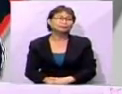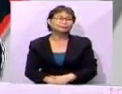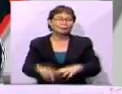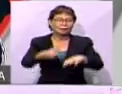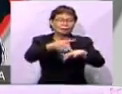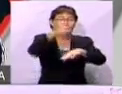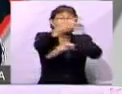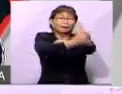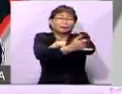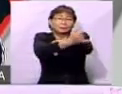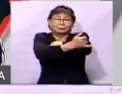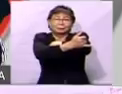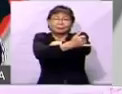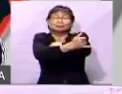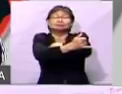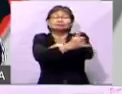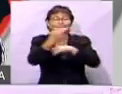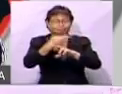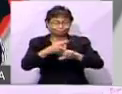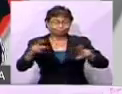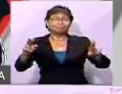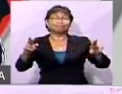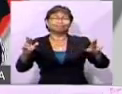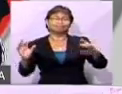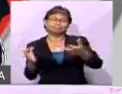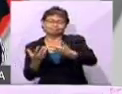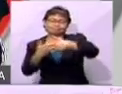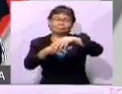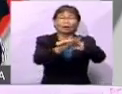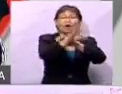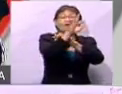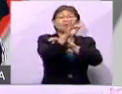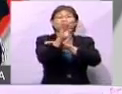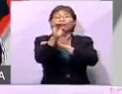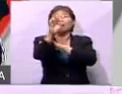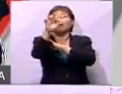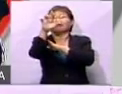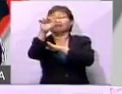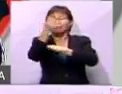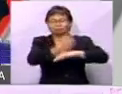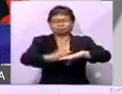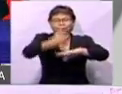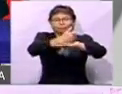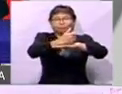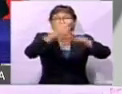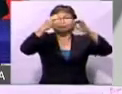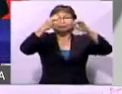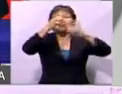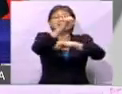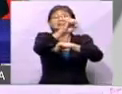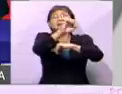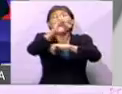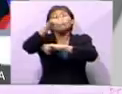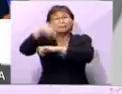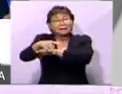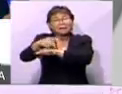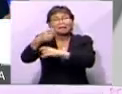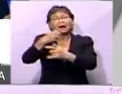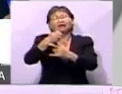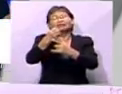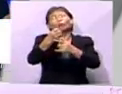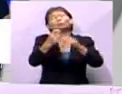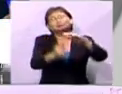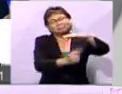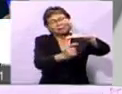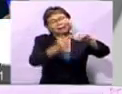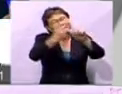Permata Negara Permata bersedia bekerjasama dengan Felkra Berhad bagi menubuhkan Pusat Pendidikan Awal Kanak-Kanak atau TASKA di